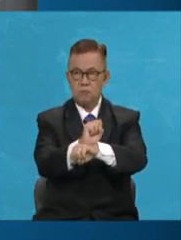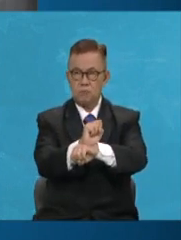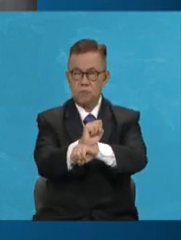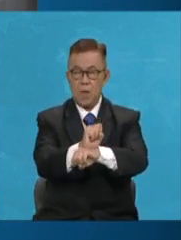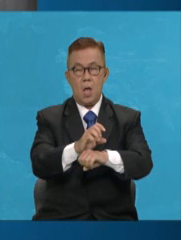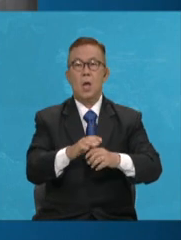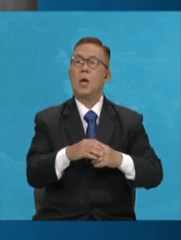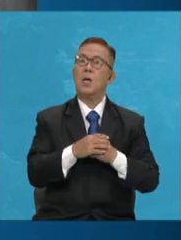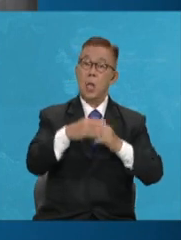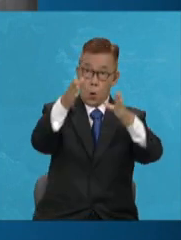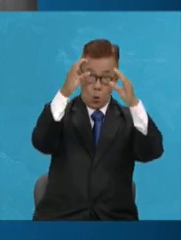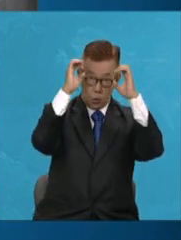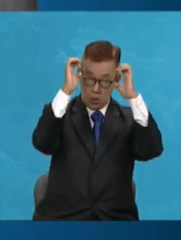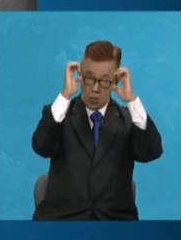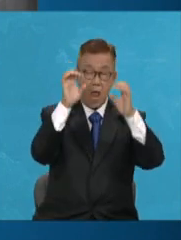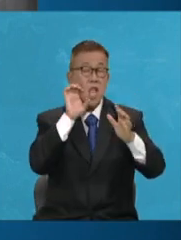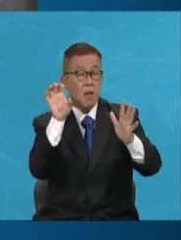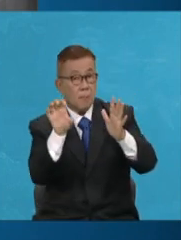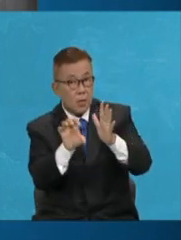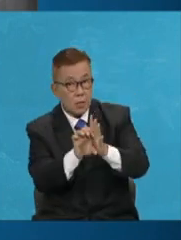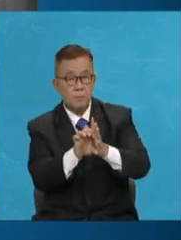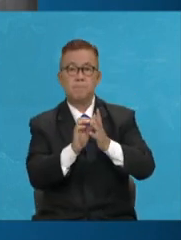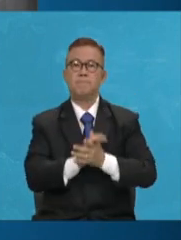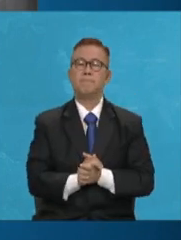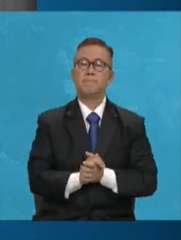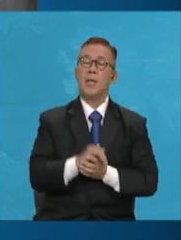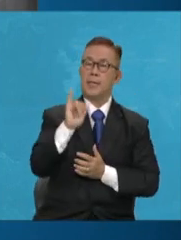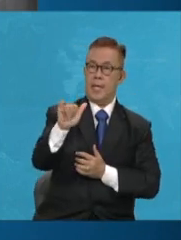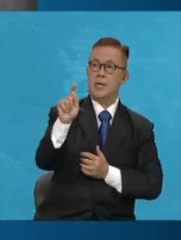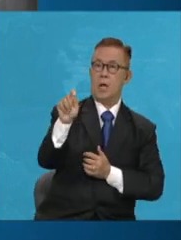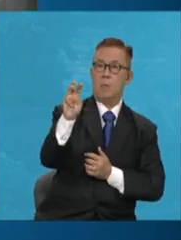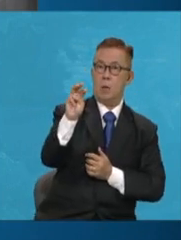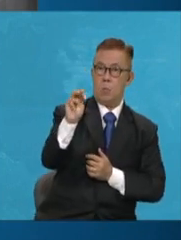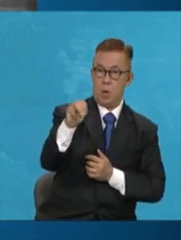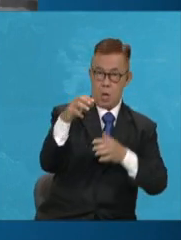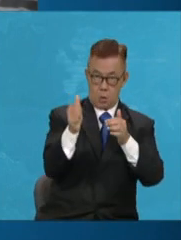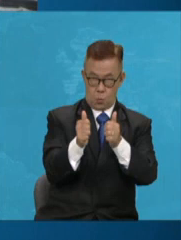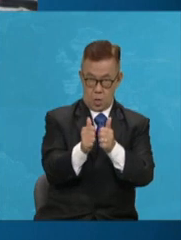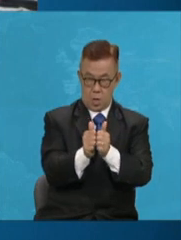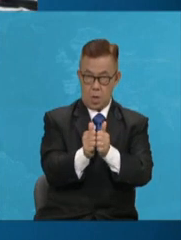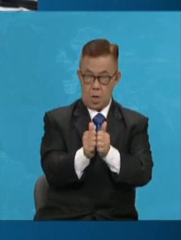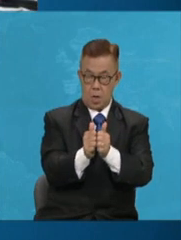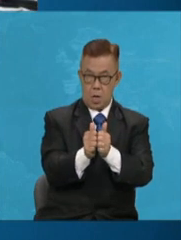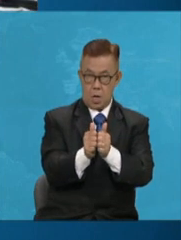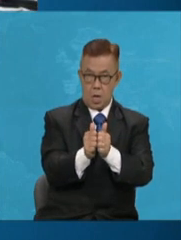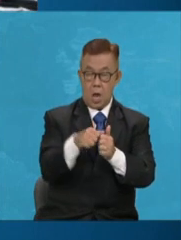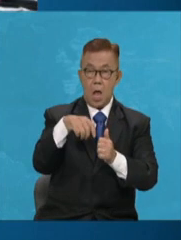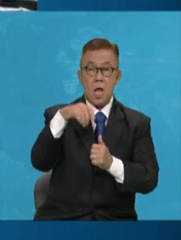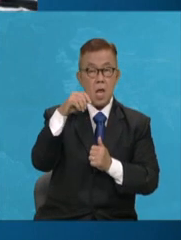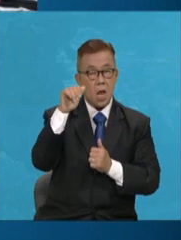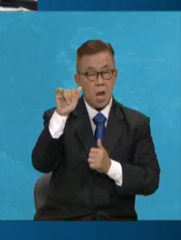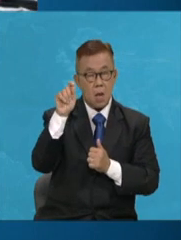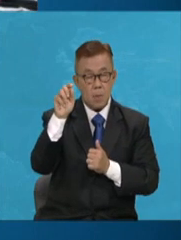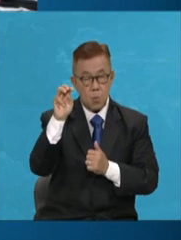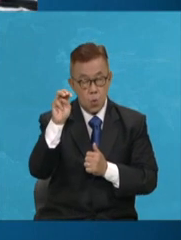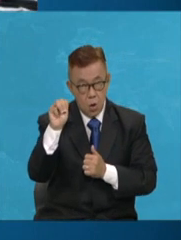tenaga pendidikan dan kesaling hubungan yang teramat Mulia turut diiringi oleh yang amat Mulia pangeran lelakia